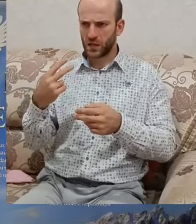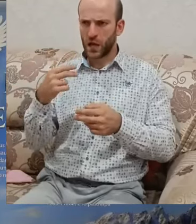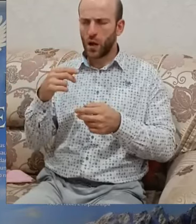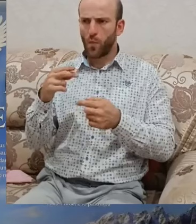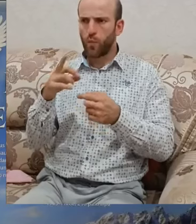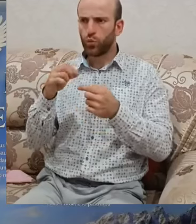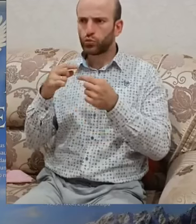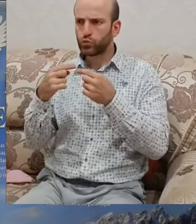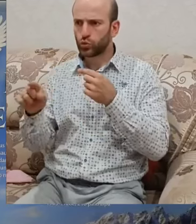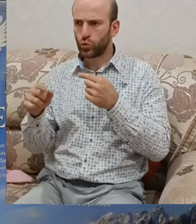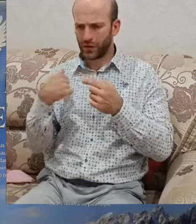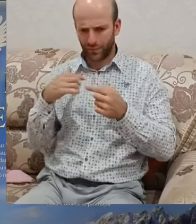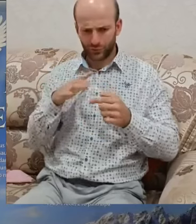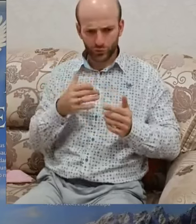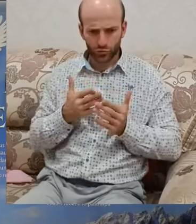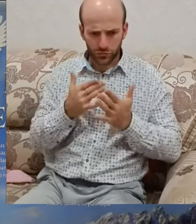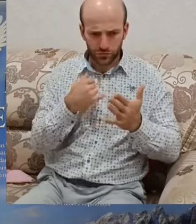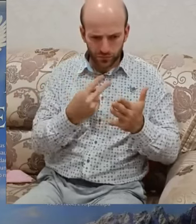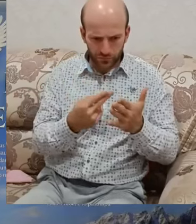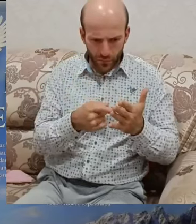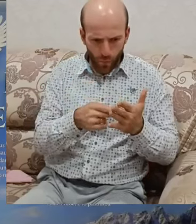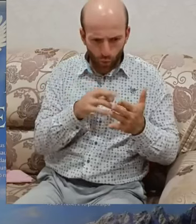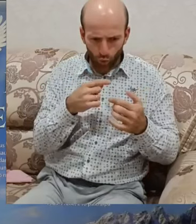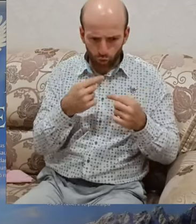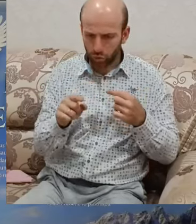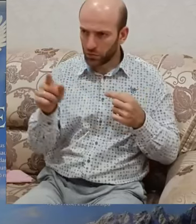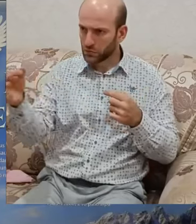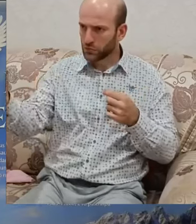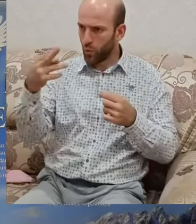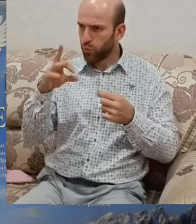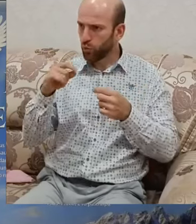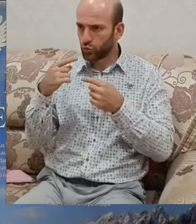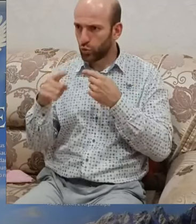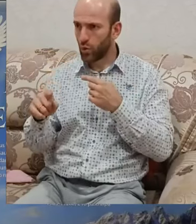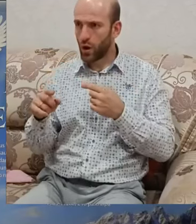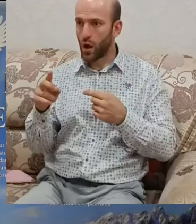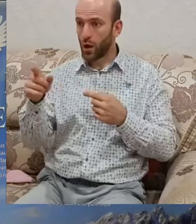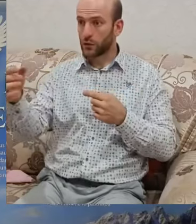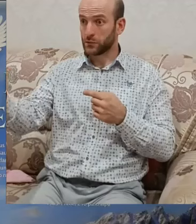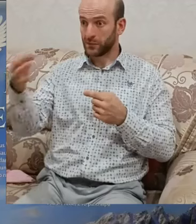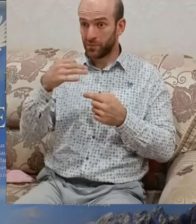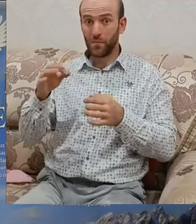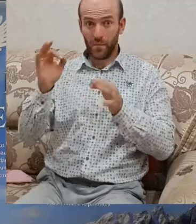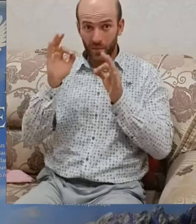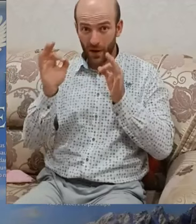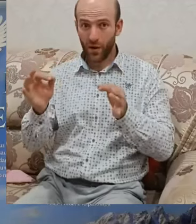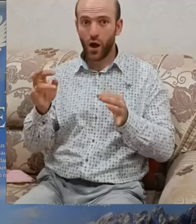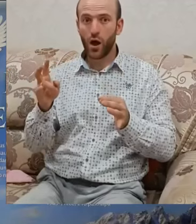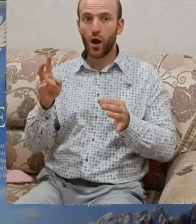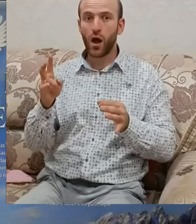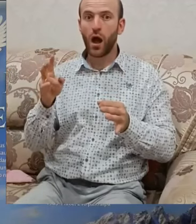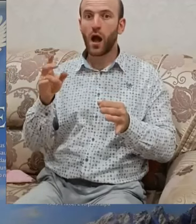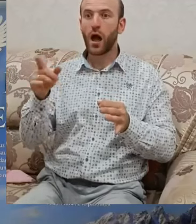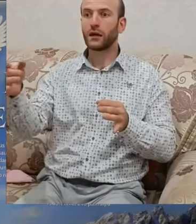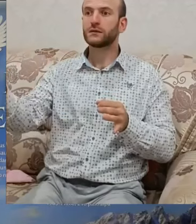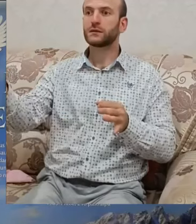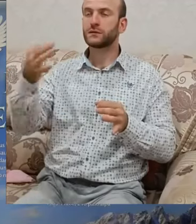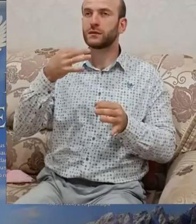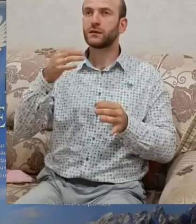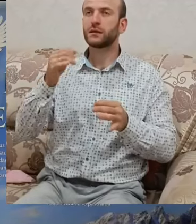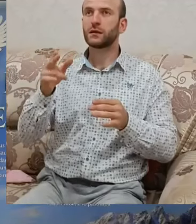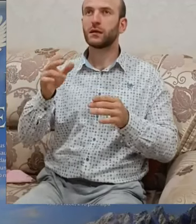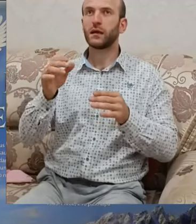Kitaip. Так. Teisingai. Правильно. Taip, kaip ją reikia suprasti ir priimti. Так, как его надо понять